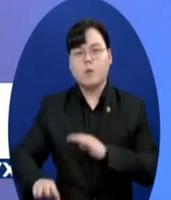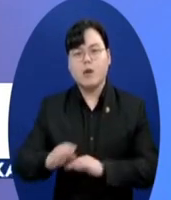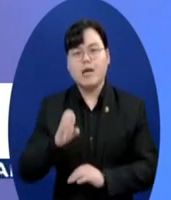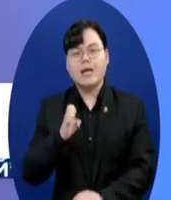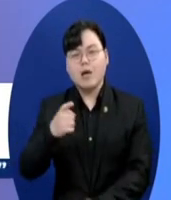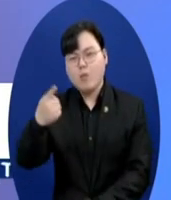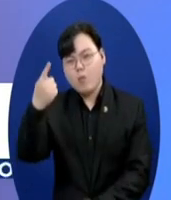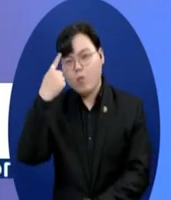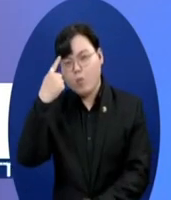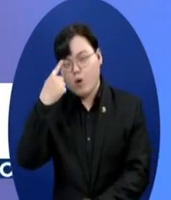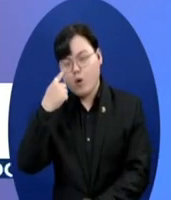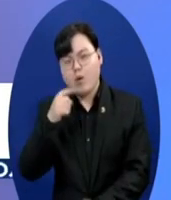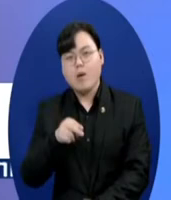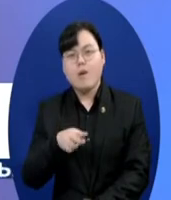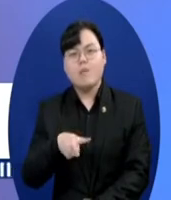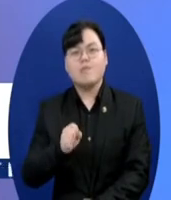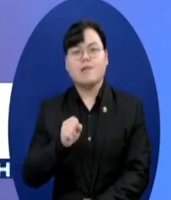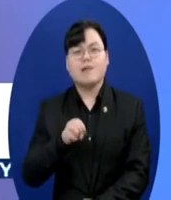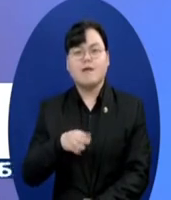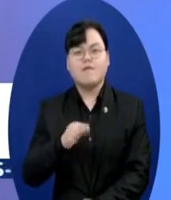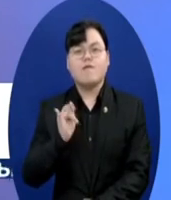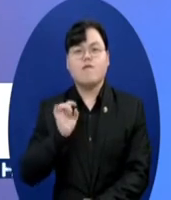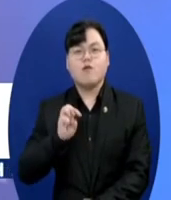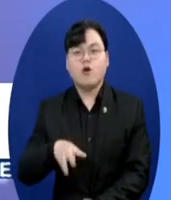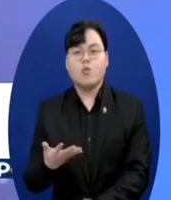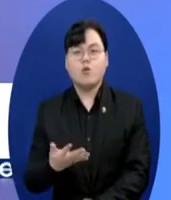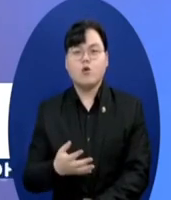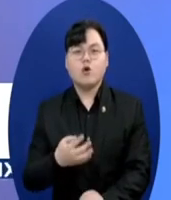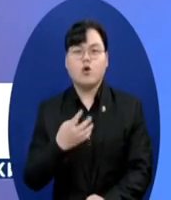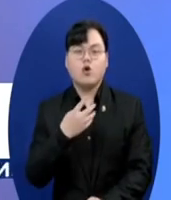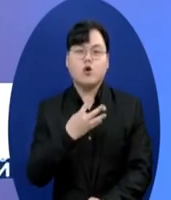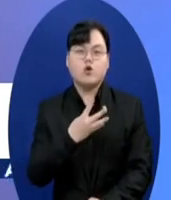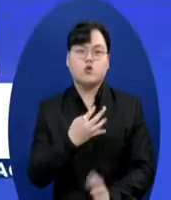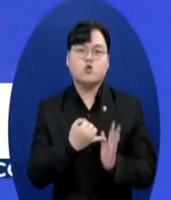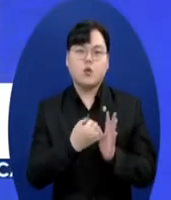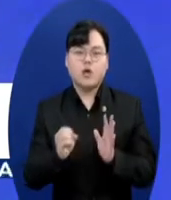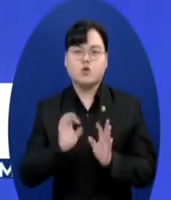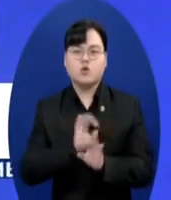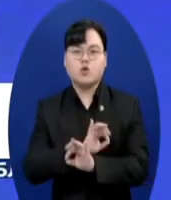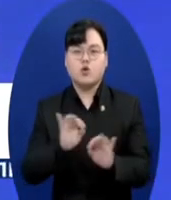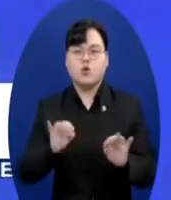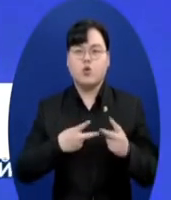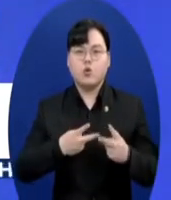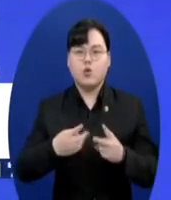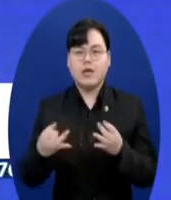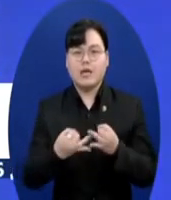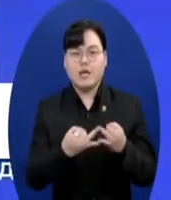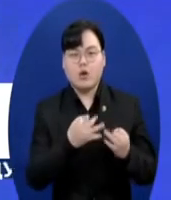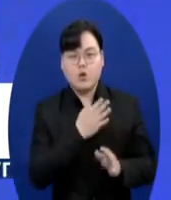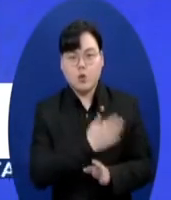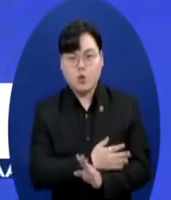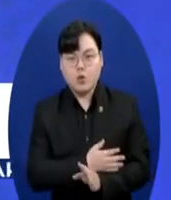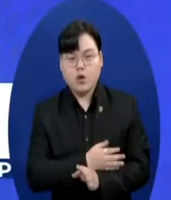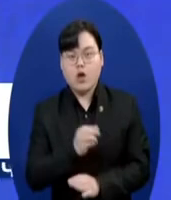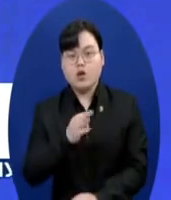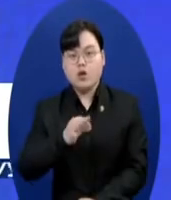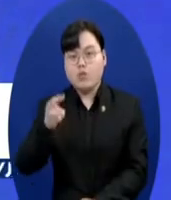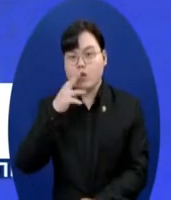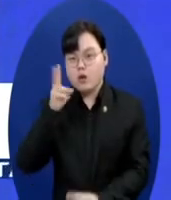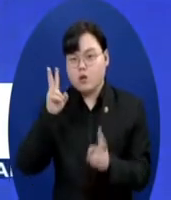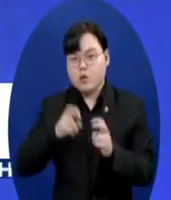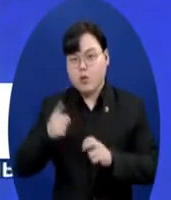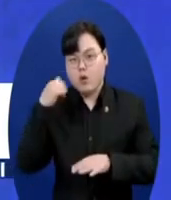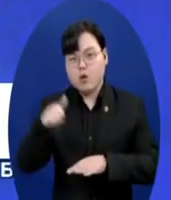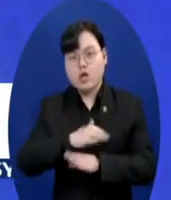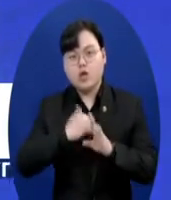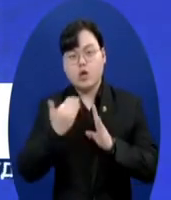бол E-Mongolia гэдэг энэ платформ төрийн үйлчлэгээний 600 орчим үйлчлэгээ цахим болсон байгаа. Үндэсний статистикийн хорооны судалгаагаар манай улсын